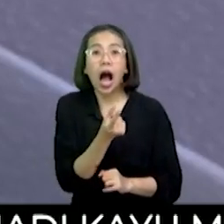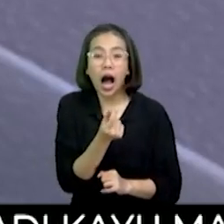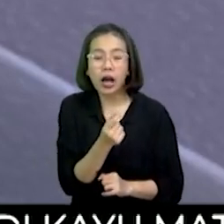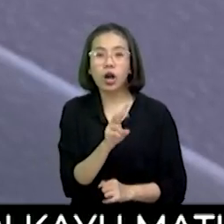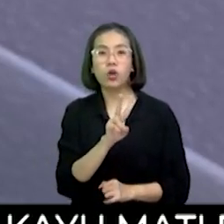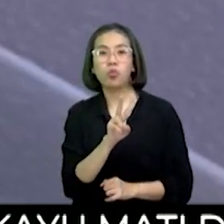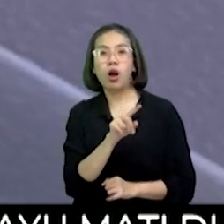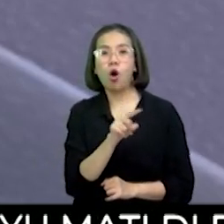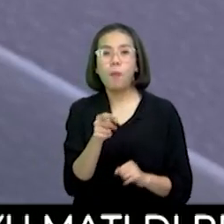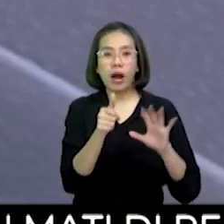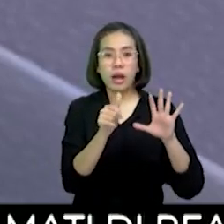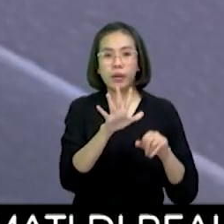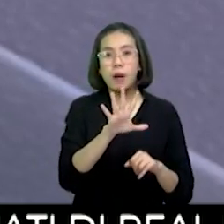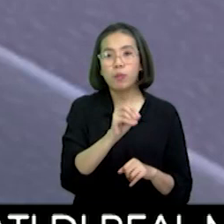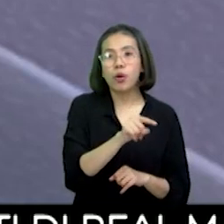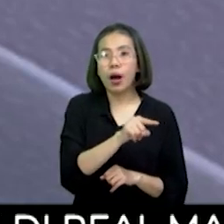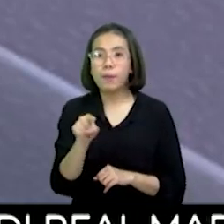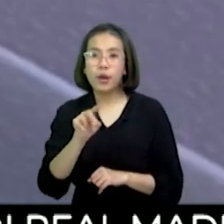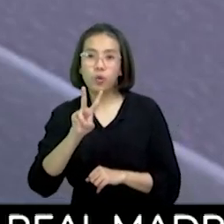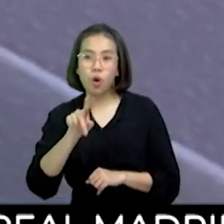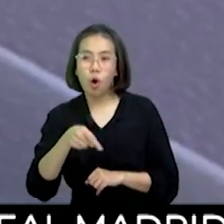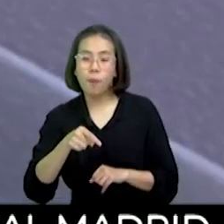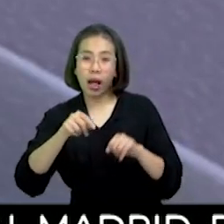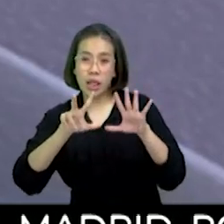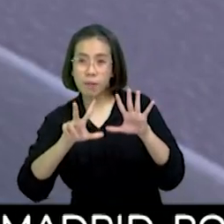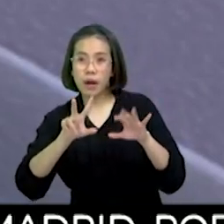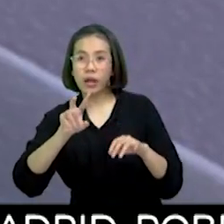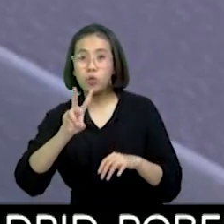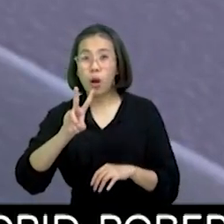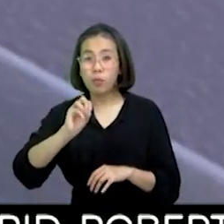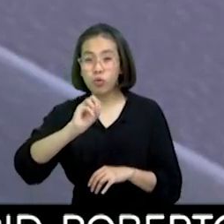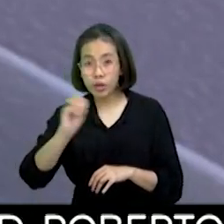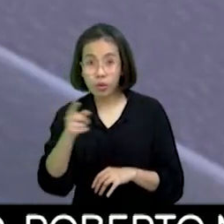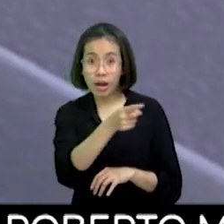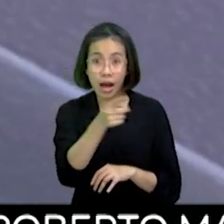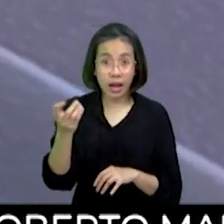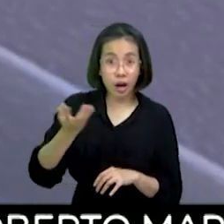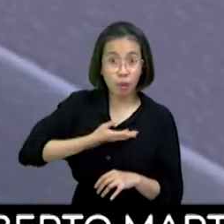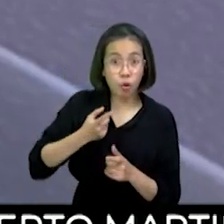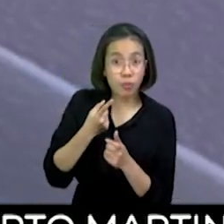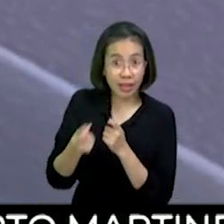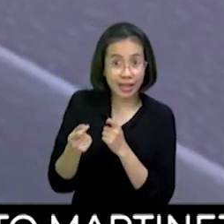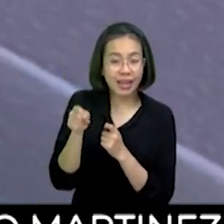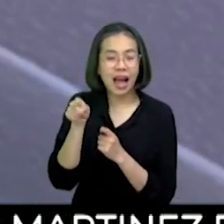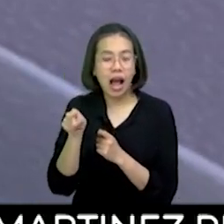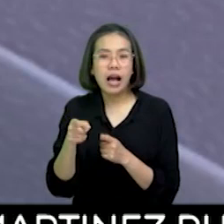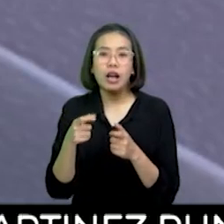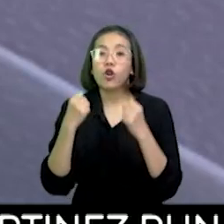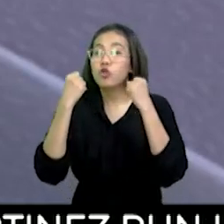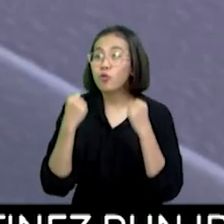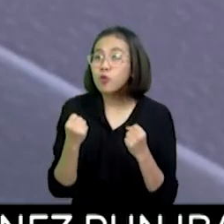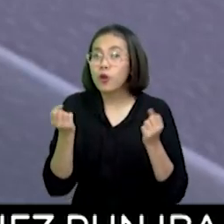hingga Rp2,8 juta. Anda yang membeli tiket Premier Grandstand akan mendapatkan tempat